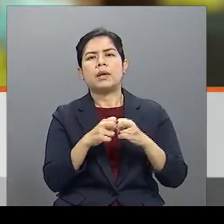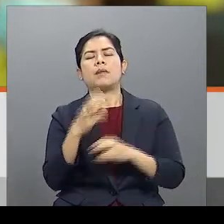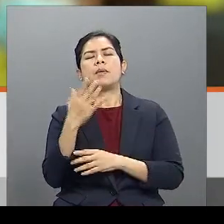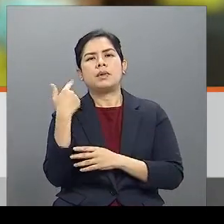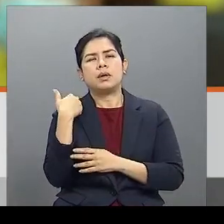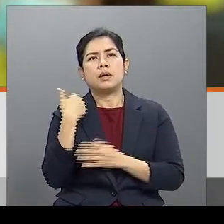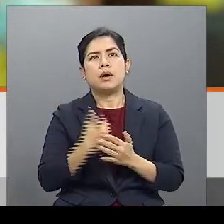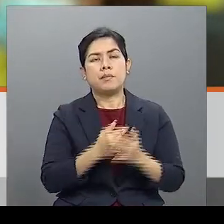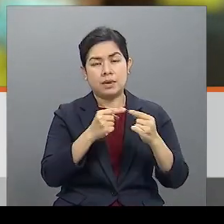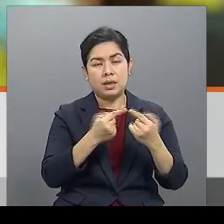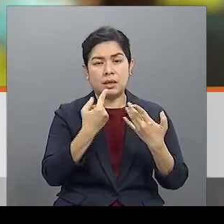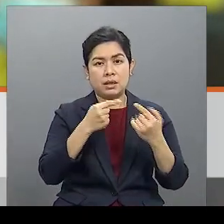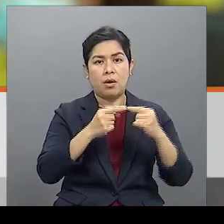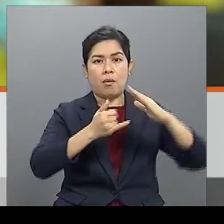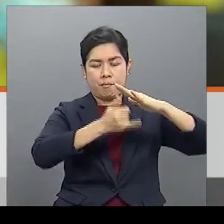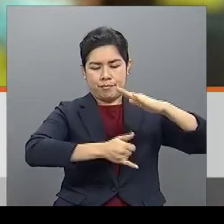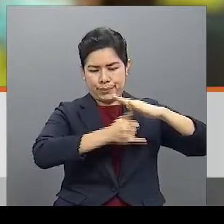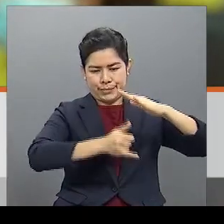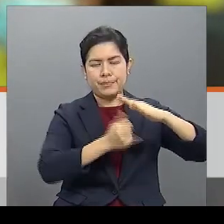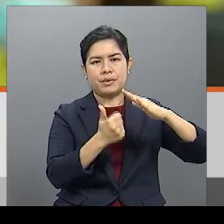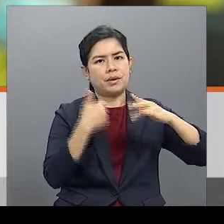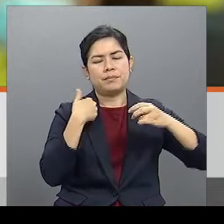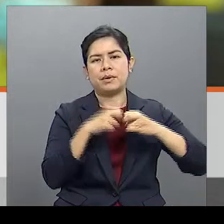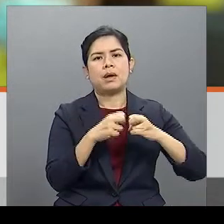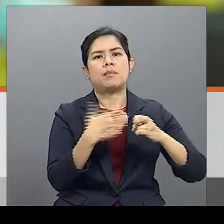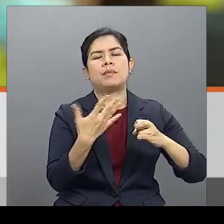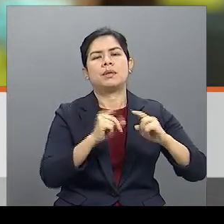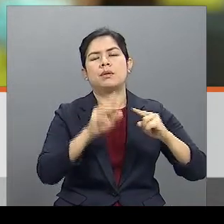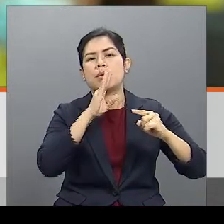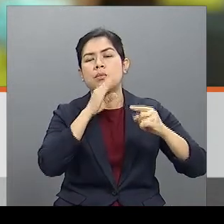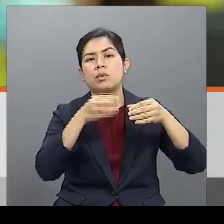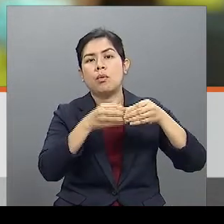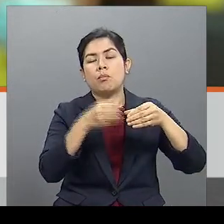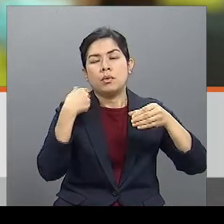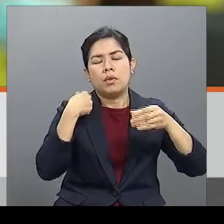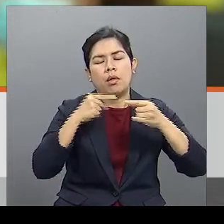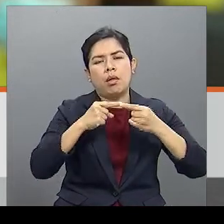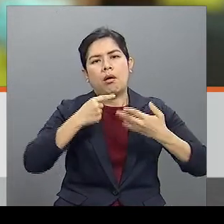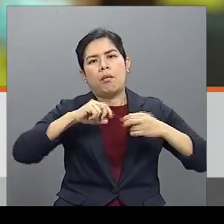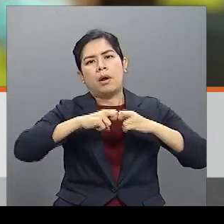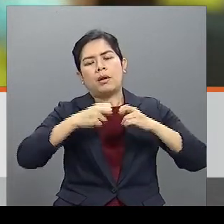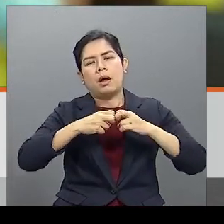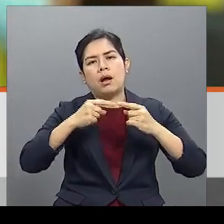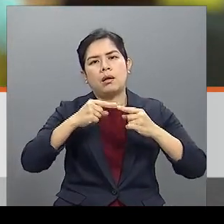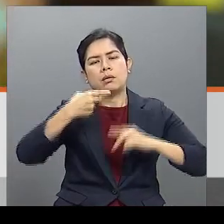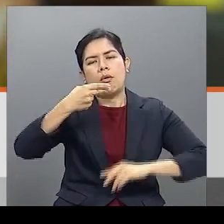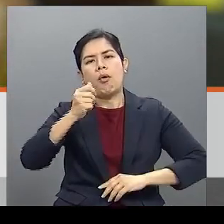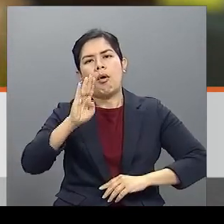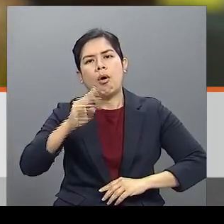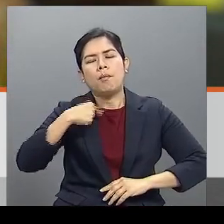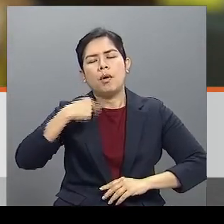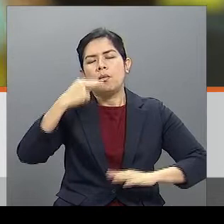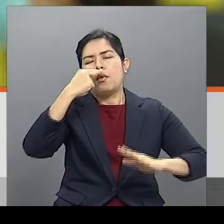แต่ในอาคารนี่ก็เพียงพอแต่ในกลุ่มที่เริ่มมีอาการเช่นติดหอบหืดหรือว่ากลุ่มที่เป็นโรคอยู่